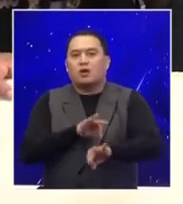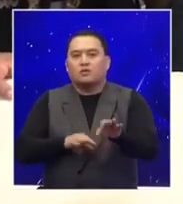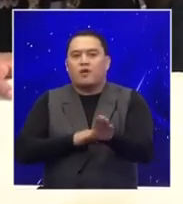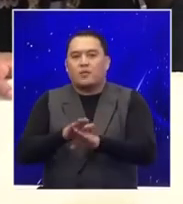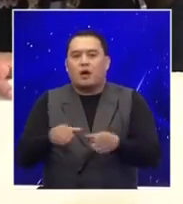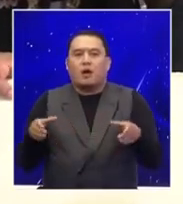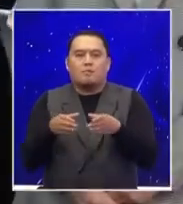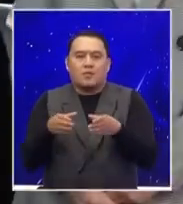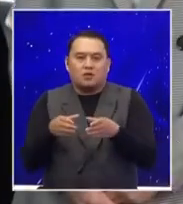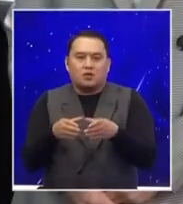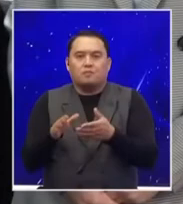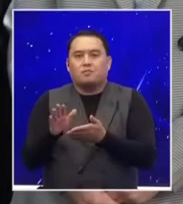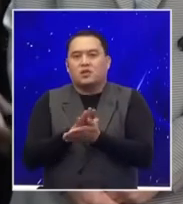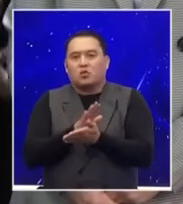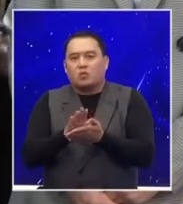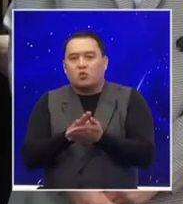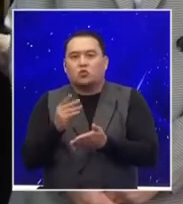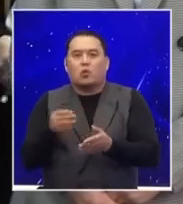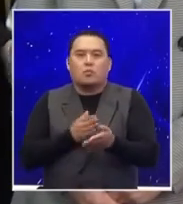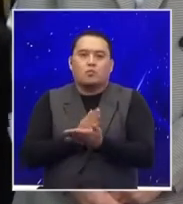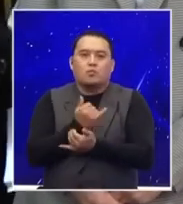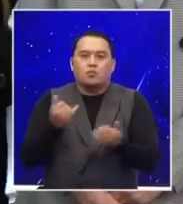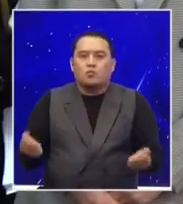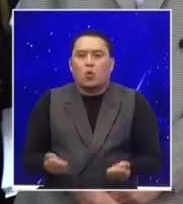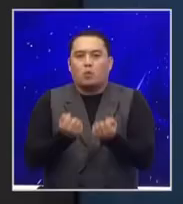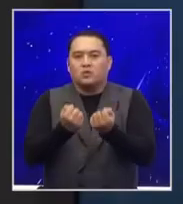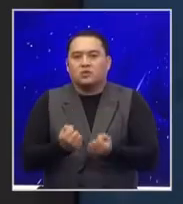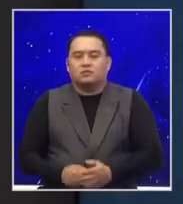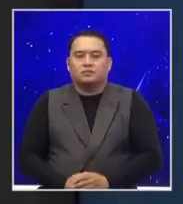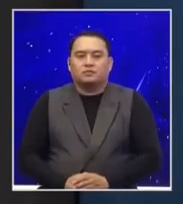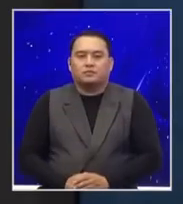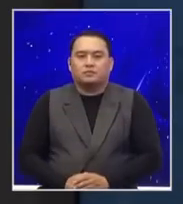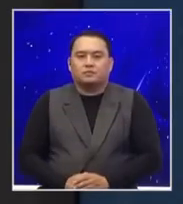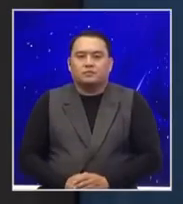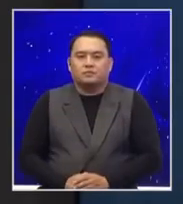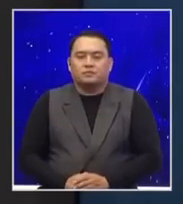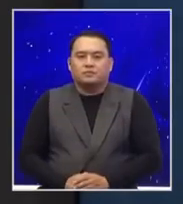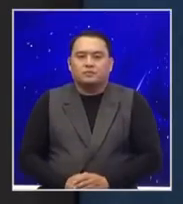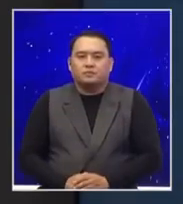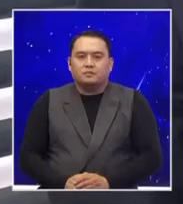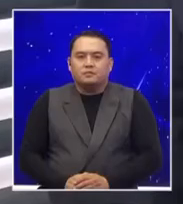осуществлена компаниями на безвозмездной основе для оказания помощи в борьбе с коронавирусной инфекцией.